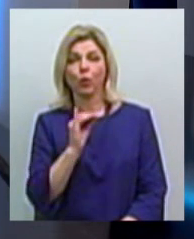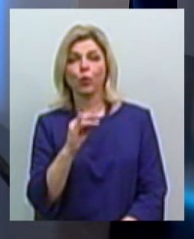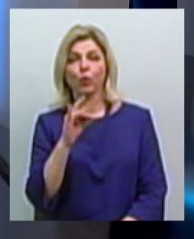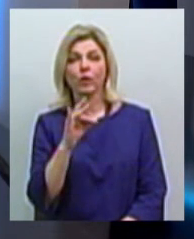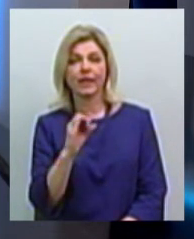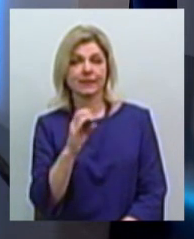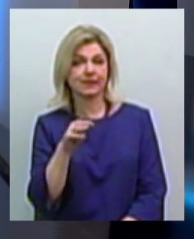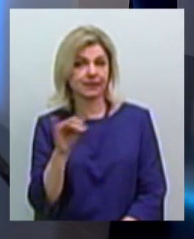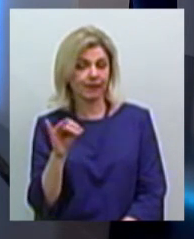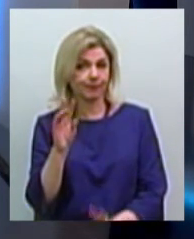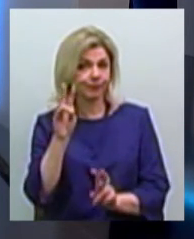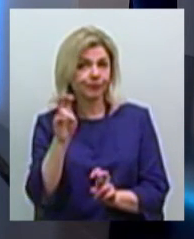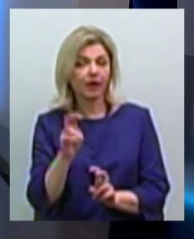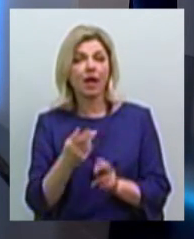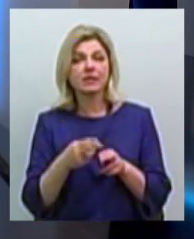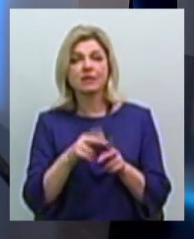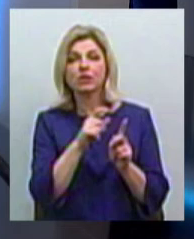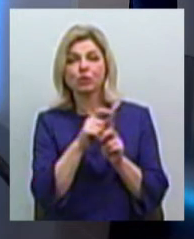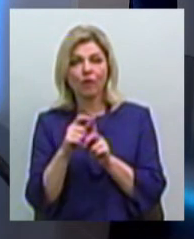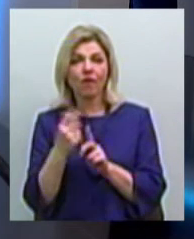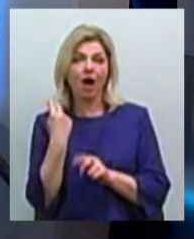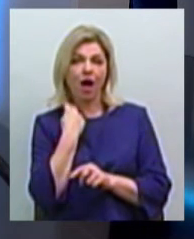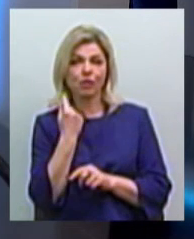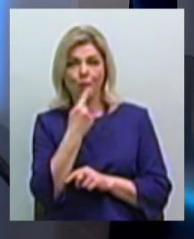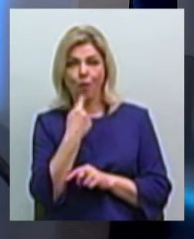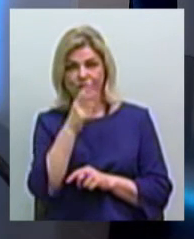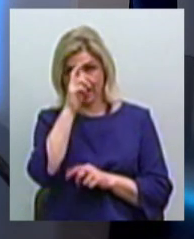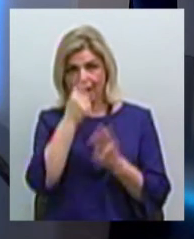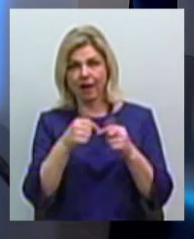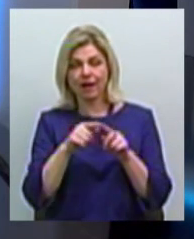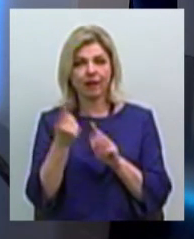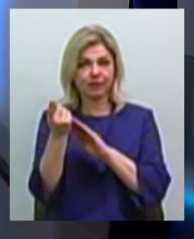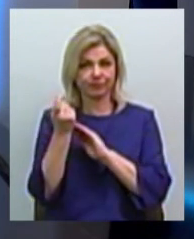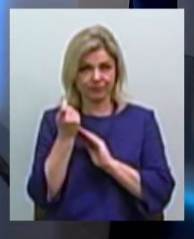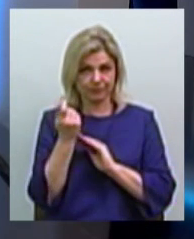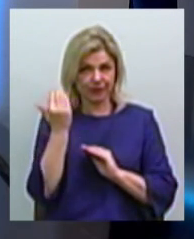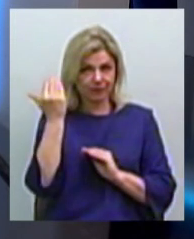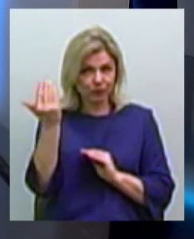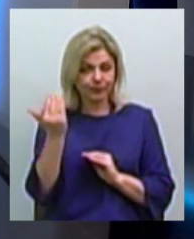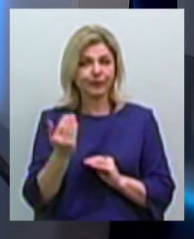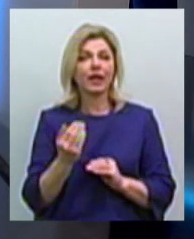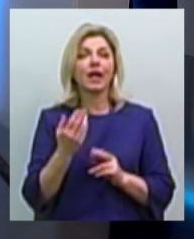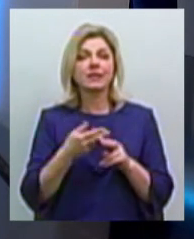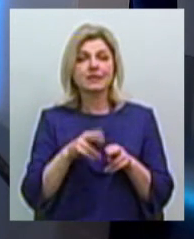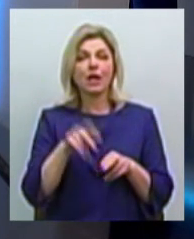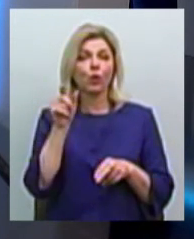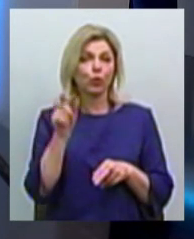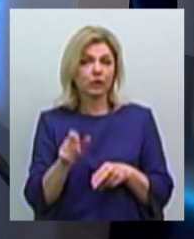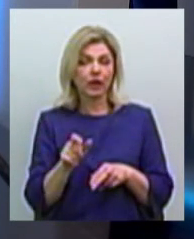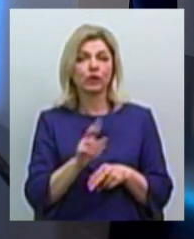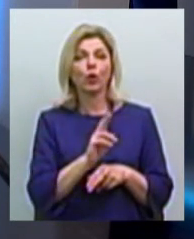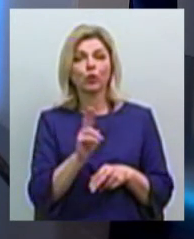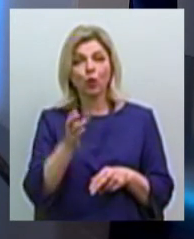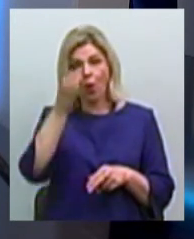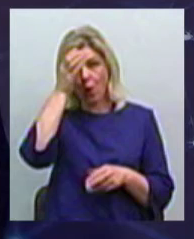це термін, який, звісно, пішов з англомовних країн, paralegal. Фактично, це людина, яка не є за